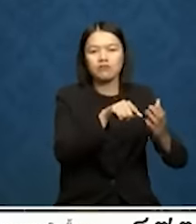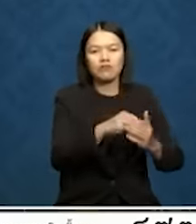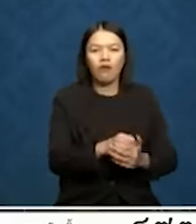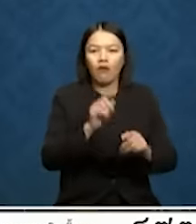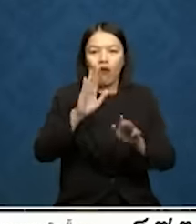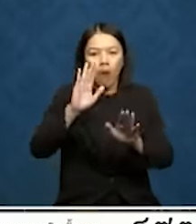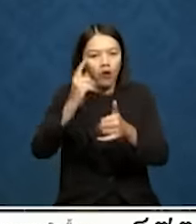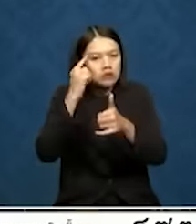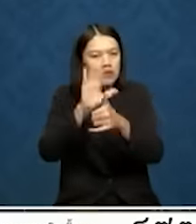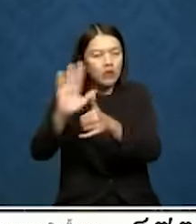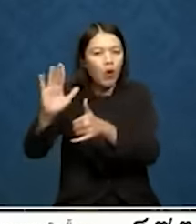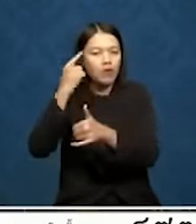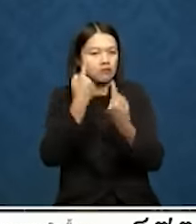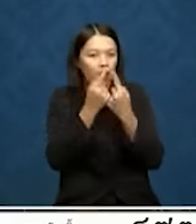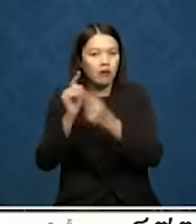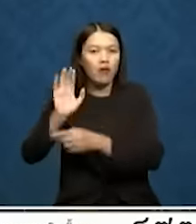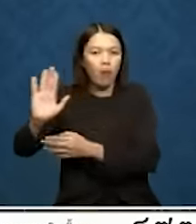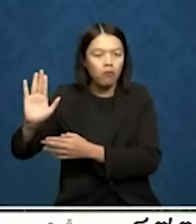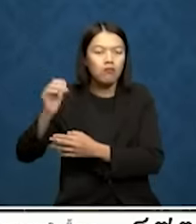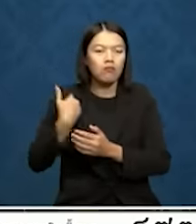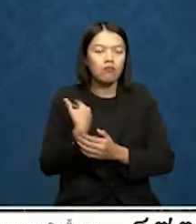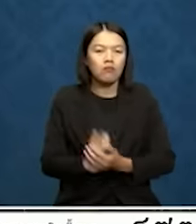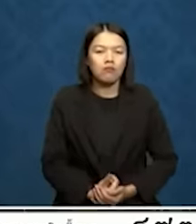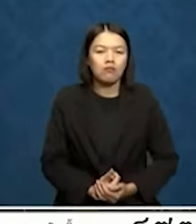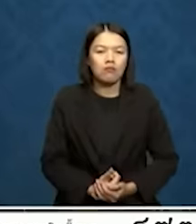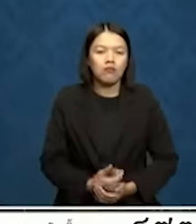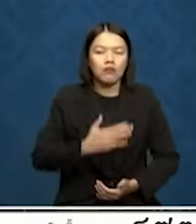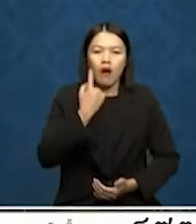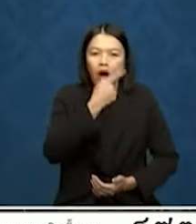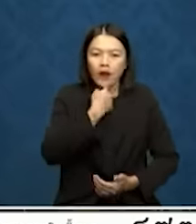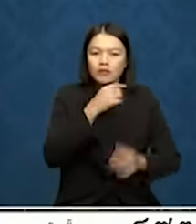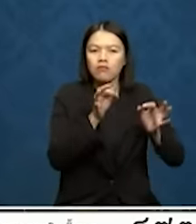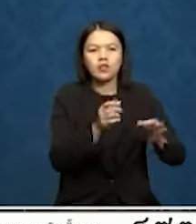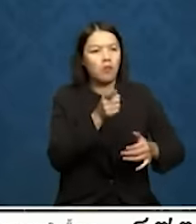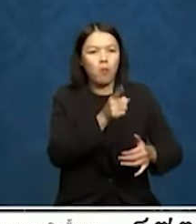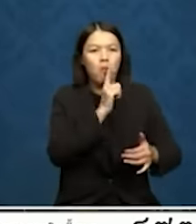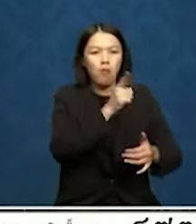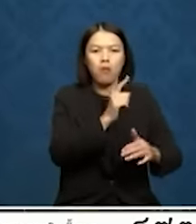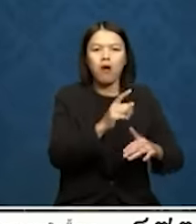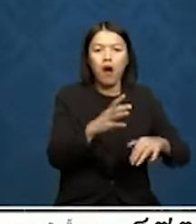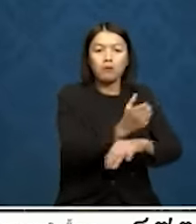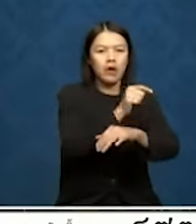แต่ละคนมองเห็นแตกต่างกันครับดังนั้นหากจะมีใครมาตัดสินจริยธรรมของ